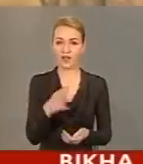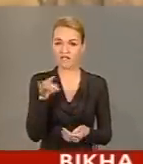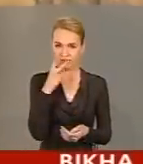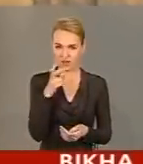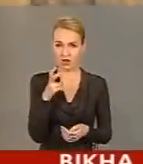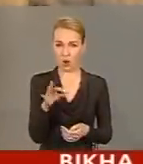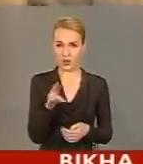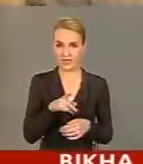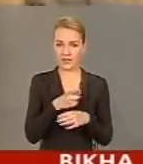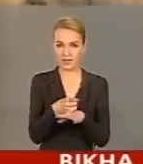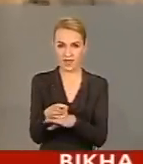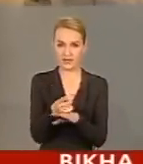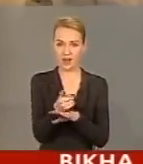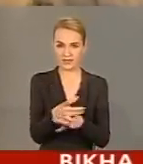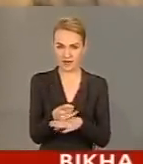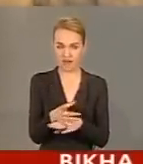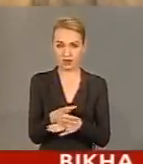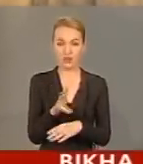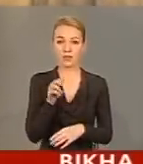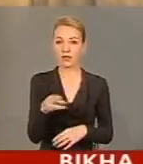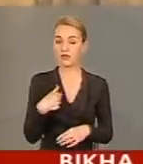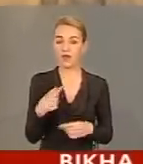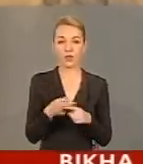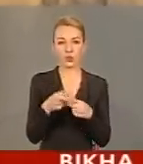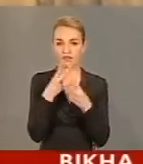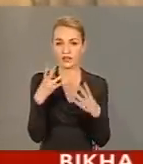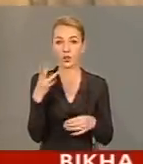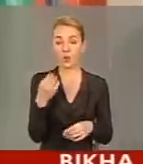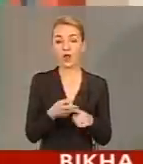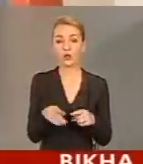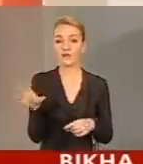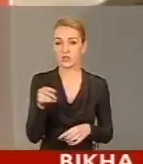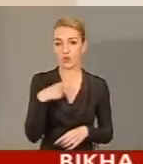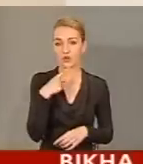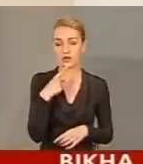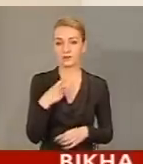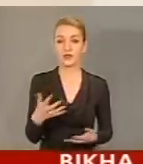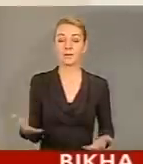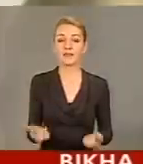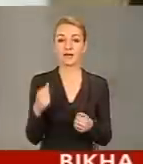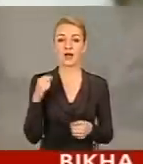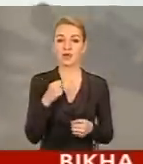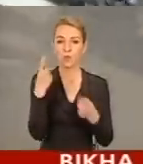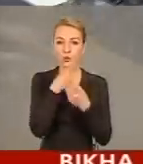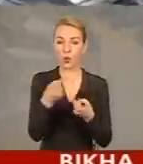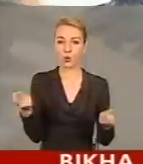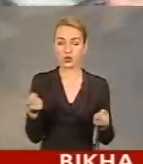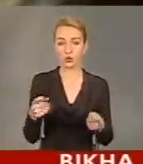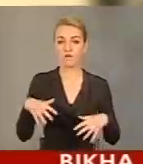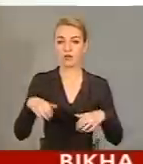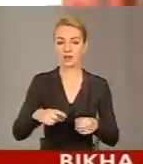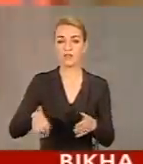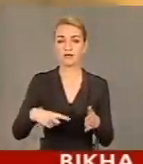вони їздили, розстрілювали своїми глазами? Ні, я це не бачила, але це всі говорили. Підтримка самопроголошеної влади в місті